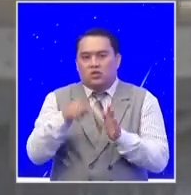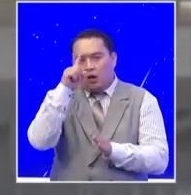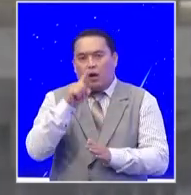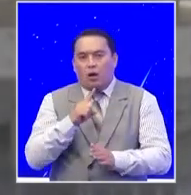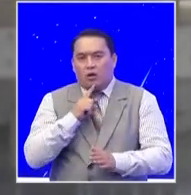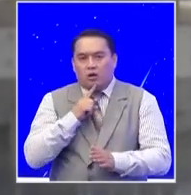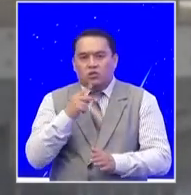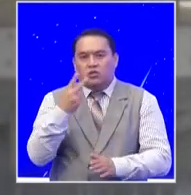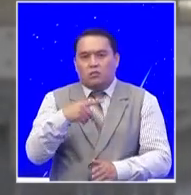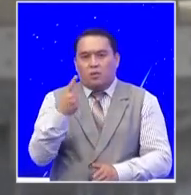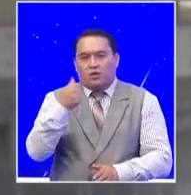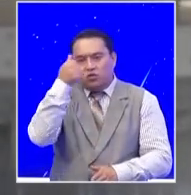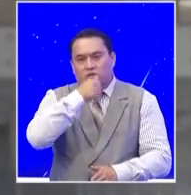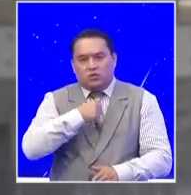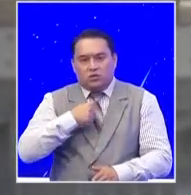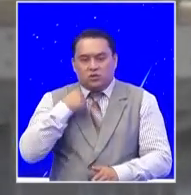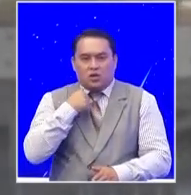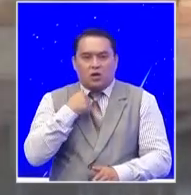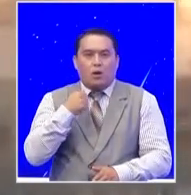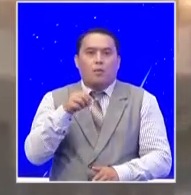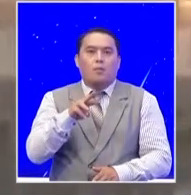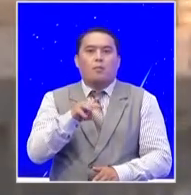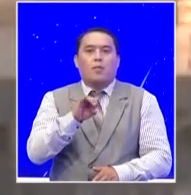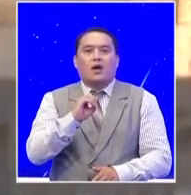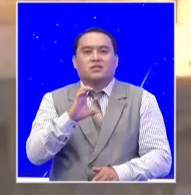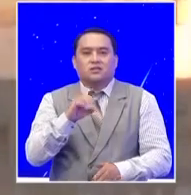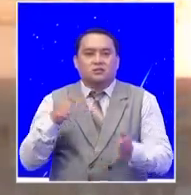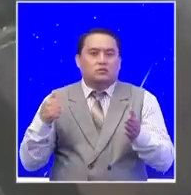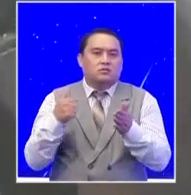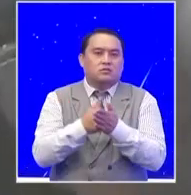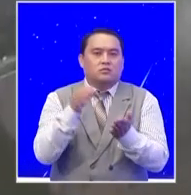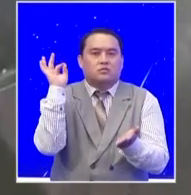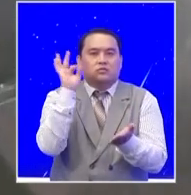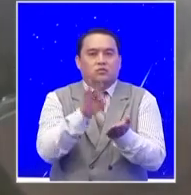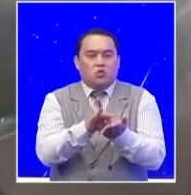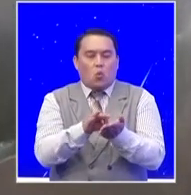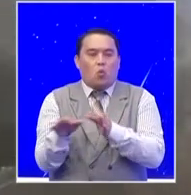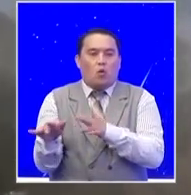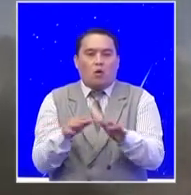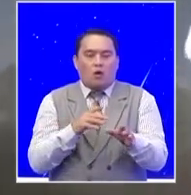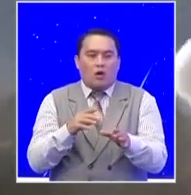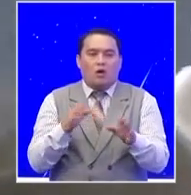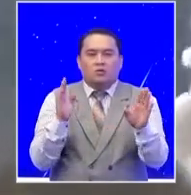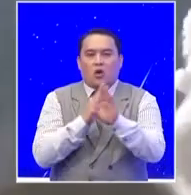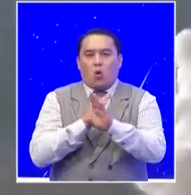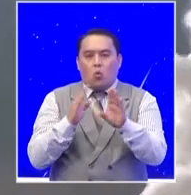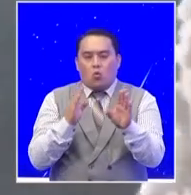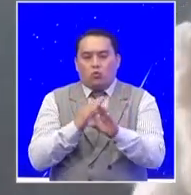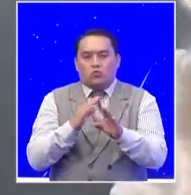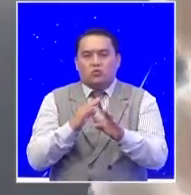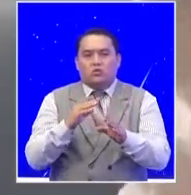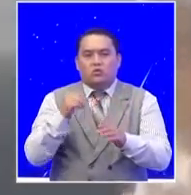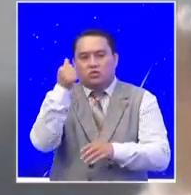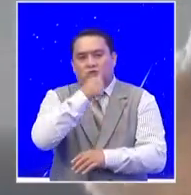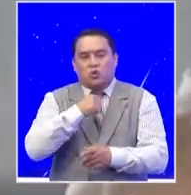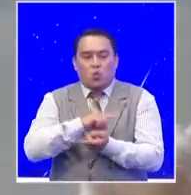яғни 2021 жылы, қызыл планетаға жетеді деген жоспар бар. Бұл миссияның мақсаты атмосфера, климаттық жағдай және жыл